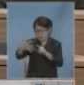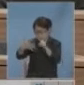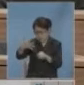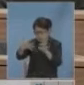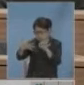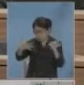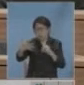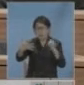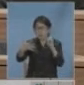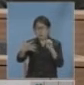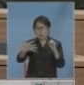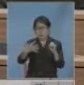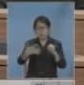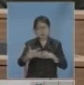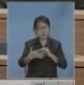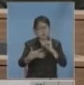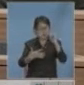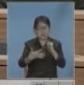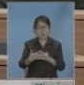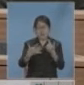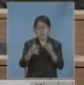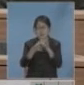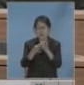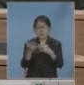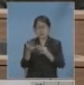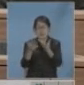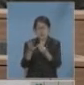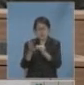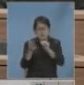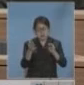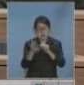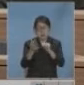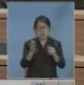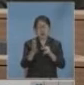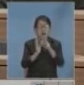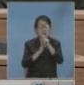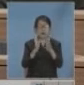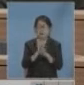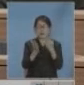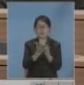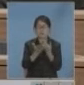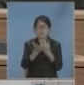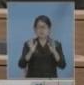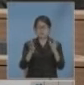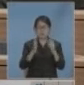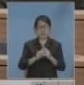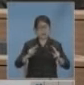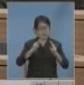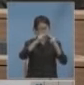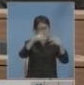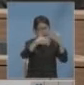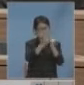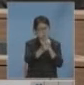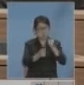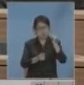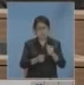ะไปตรงมามันเป็นการใช้เงินข้ามหมวดทั้งนั้นนะครับไม่มีวินัยการเงินการคลังกระทรวงพัฒนาสังคมและความมั่นคงของมนุษย์ต้องตั้งงบประม